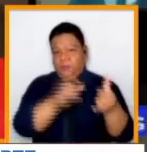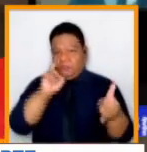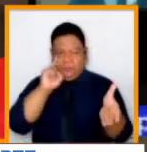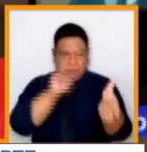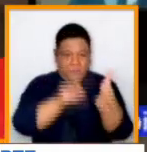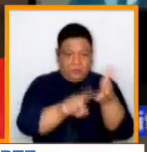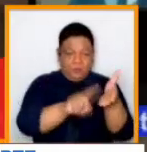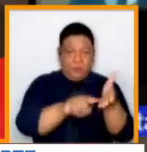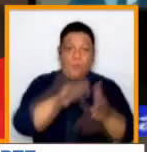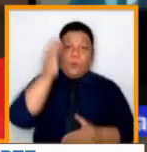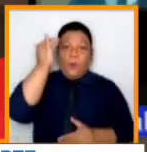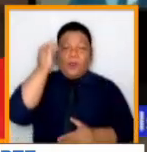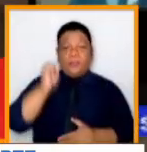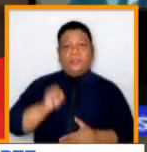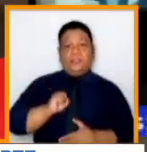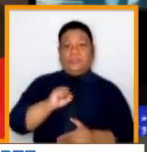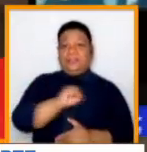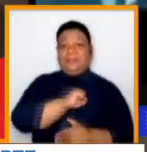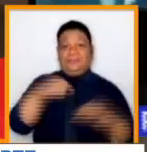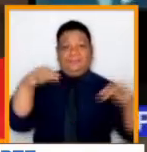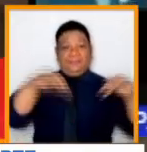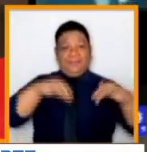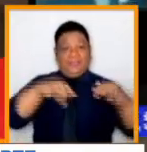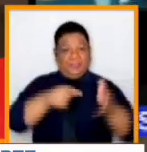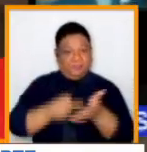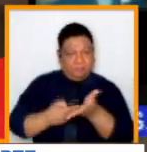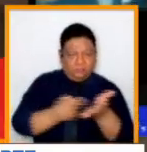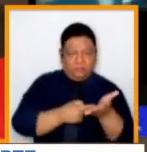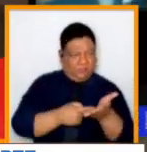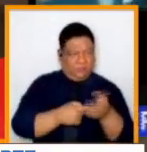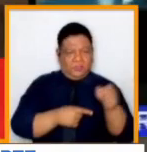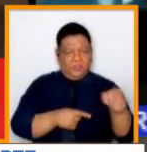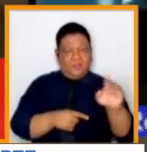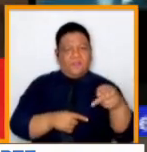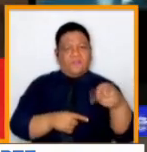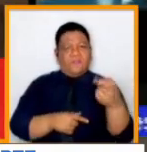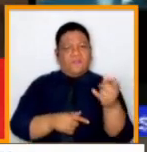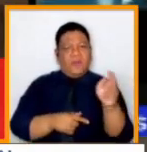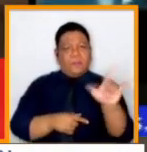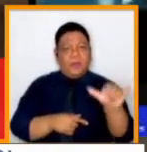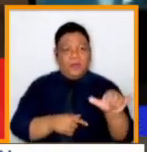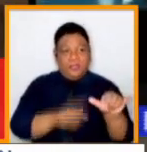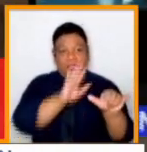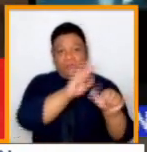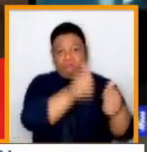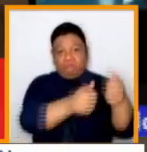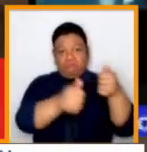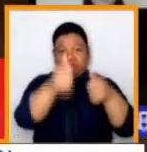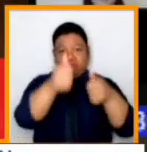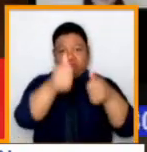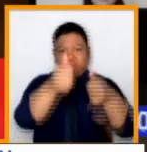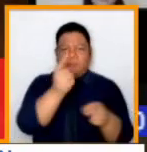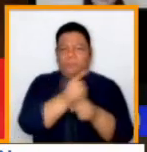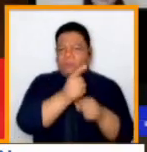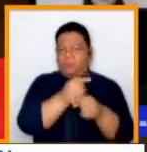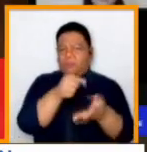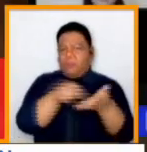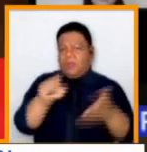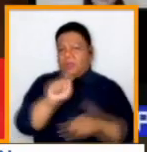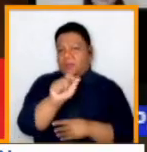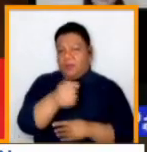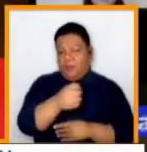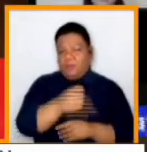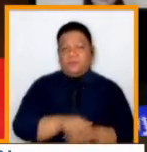Ribbon Committee ang hindi umano pagbabayad ng tamang buwis ng ilang opisyal ng kumpanya. Ayon kay Senate Minority Floor Leader Franklin Drilon,